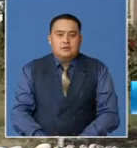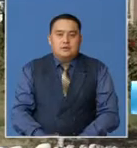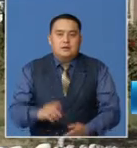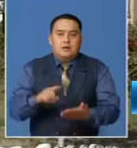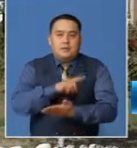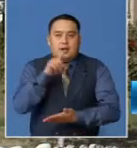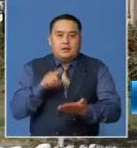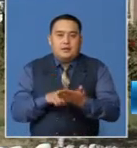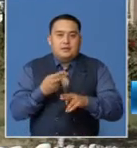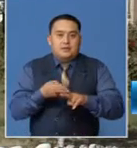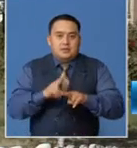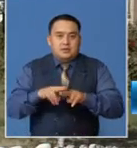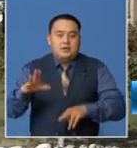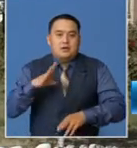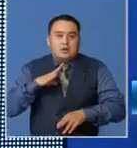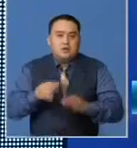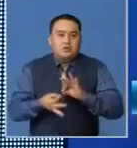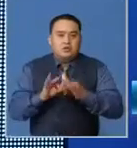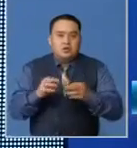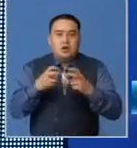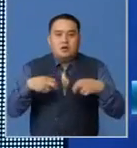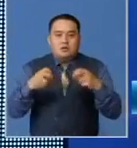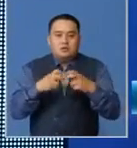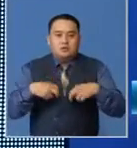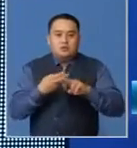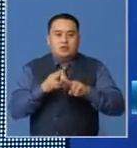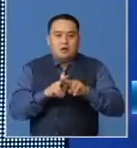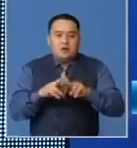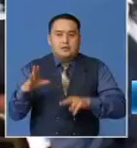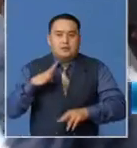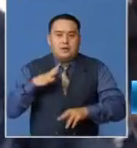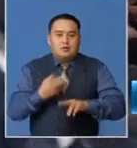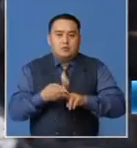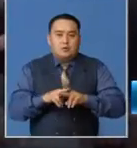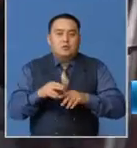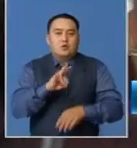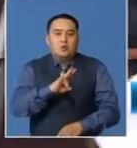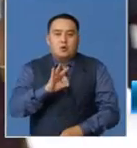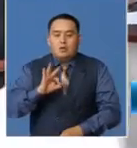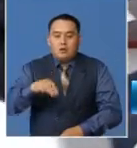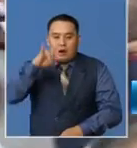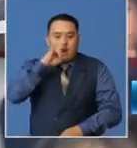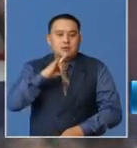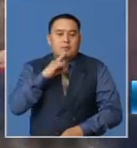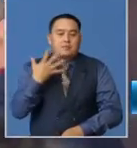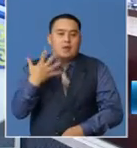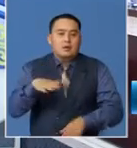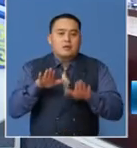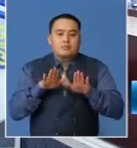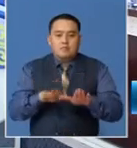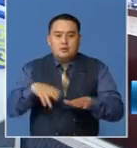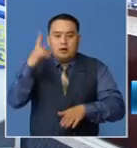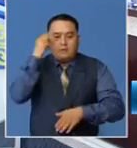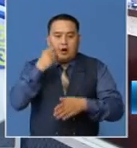Вопрос действительно актуальный и требует детального рассмотрения с участием представителей партии «Нур Отан». Казахстан занимает 5-е место в мире по